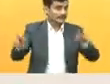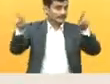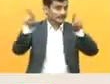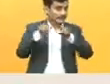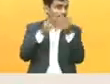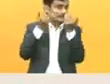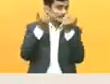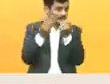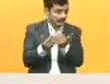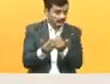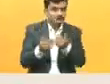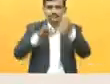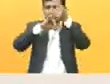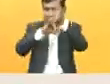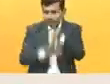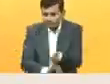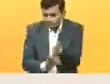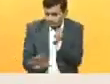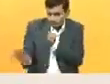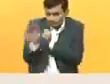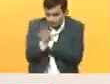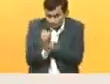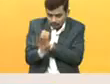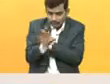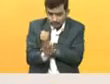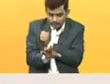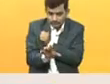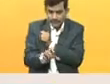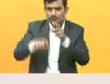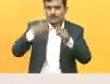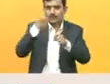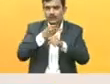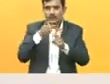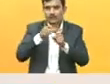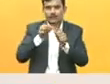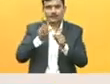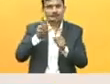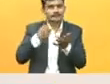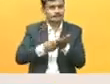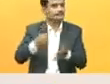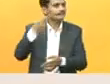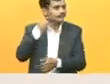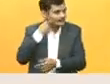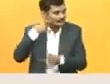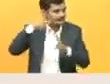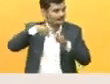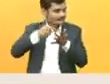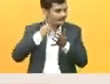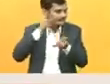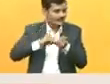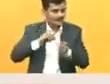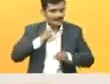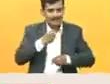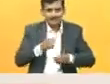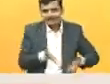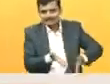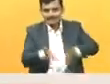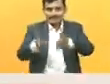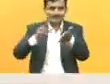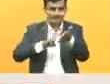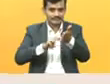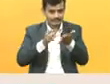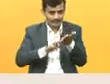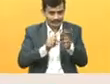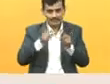ही दक्षिण भूभाग में गोदावरी, कृष्णा, नर्मदा